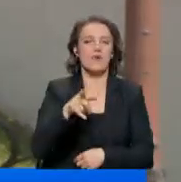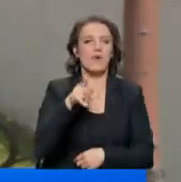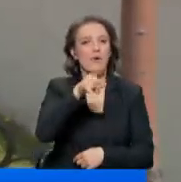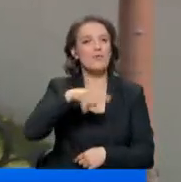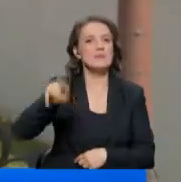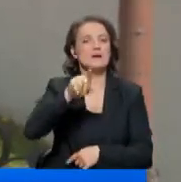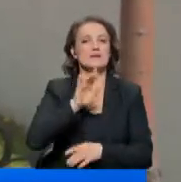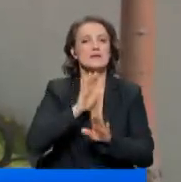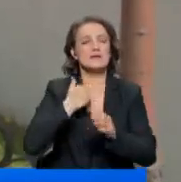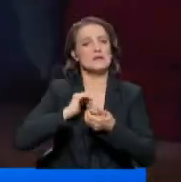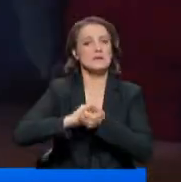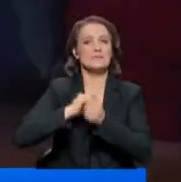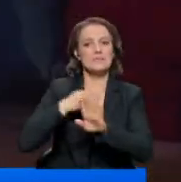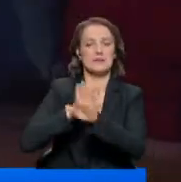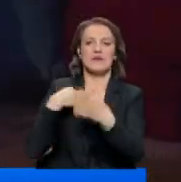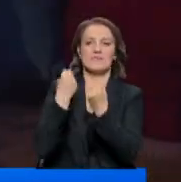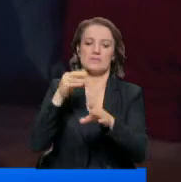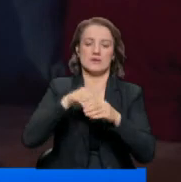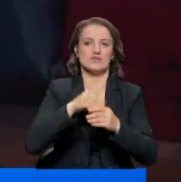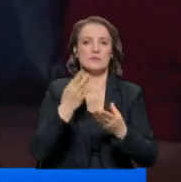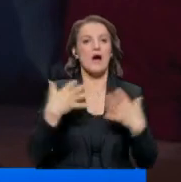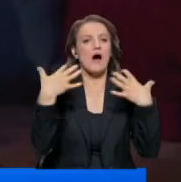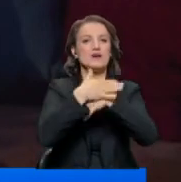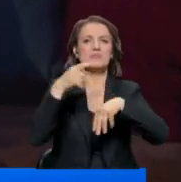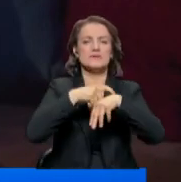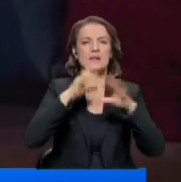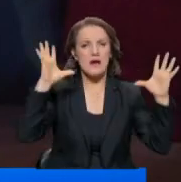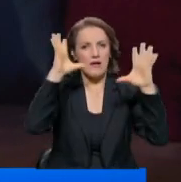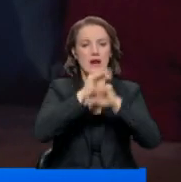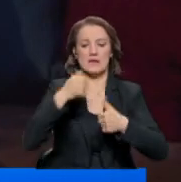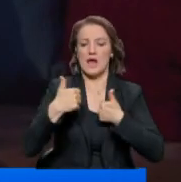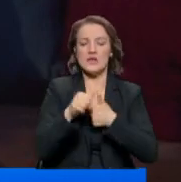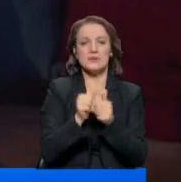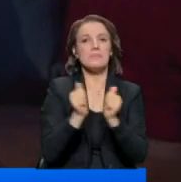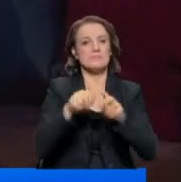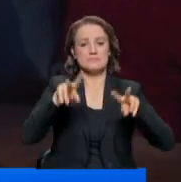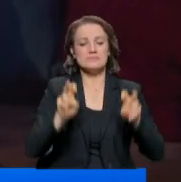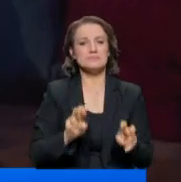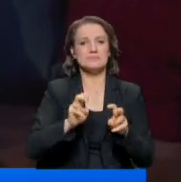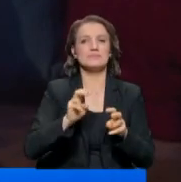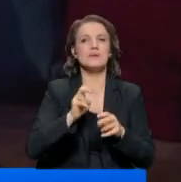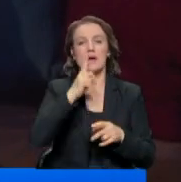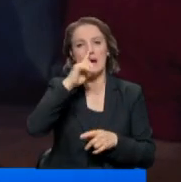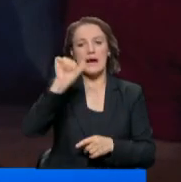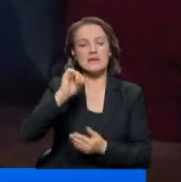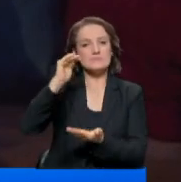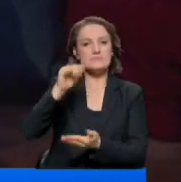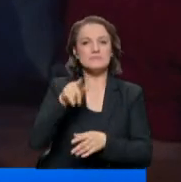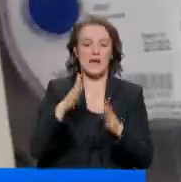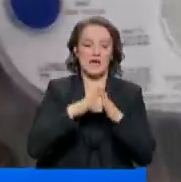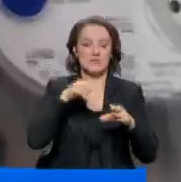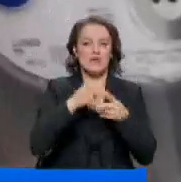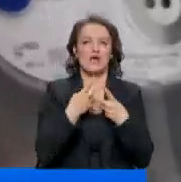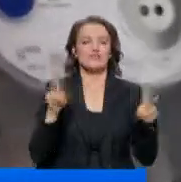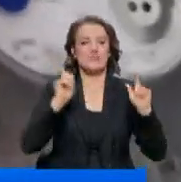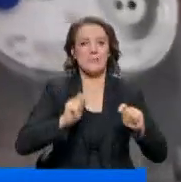biraz dayanışma içinde olalım dedik. CHP lideri akşam saatlerinde karanlıkta yanında eşi Selvi Kılıçdaroğlu gaz ışığında evinden açıklamalar